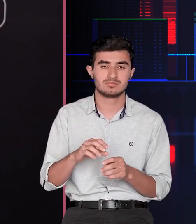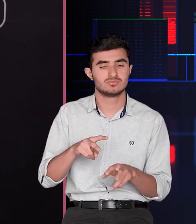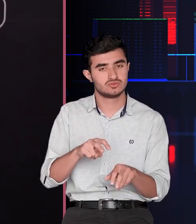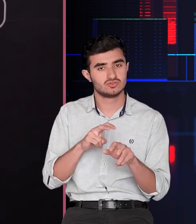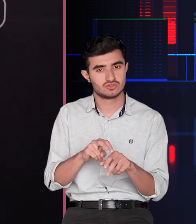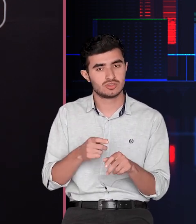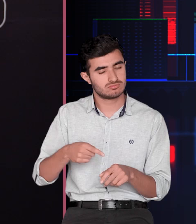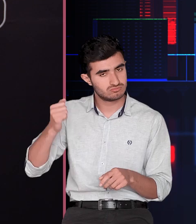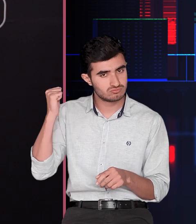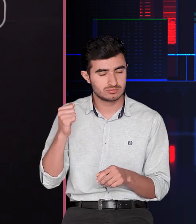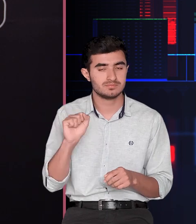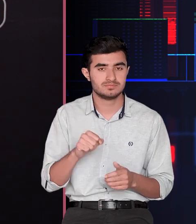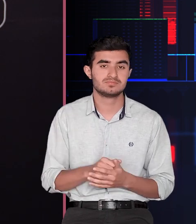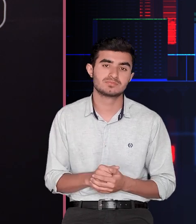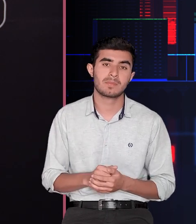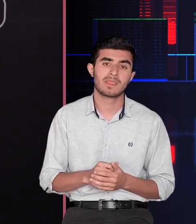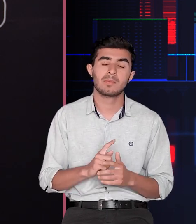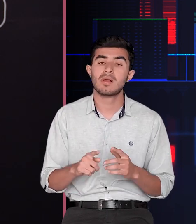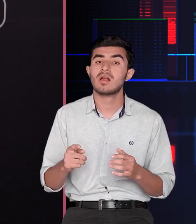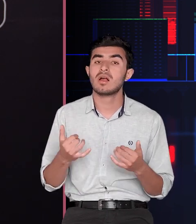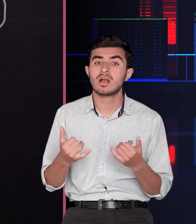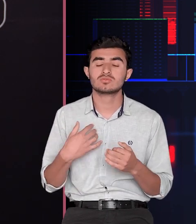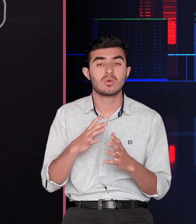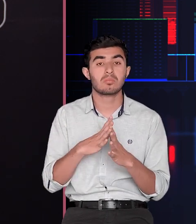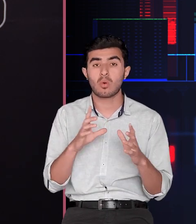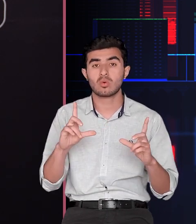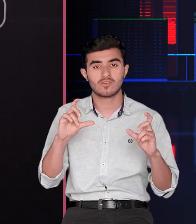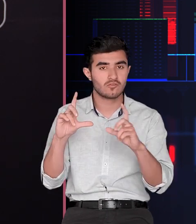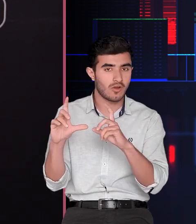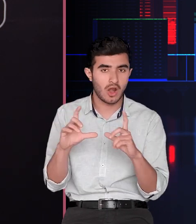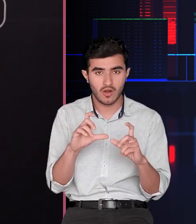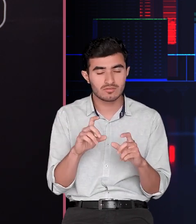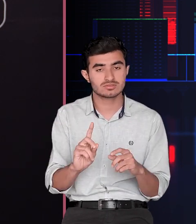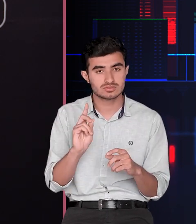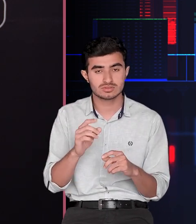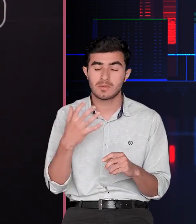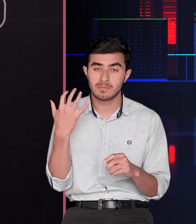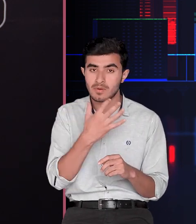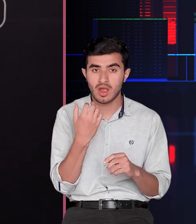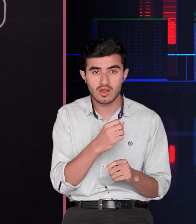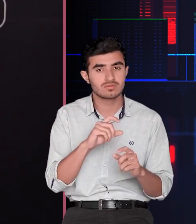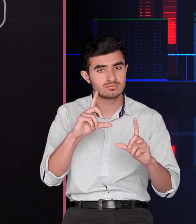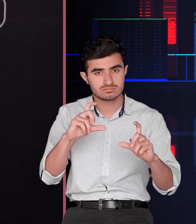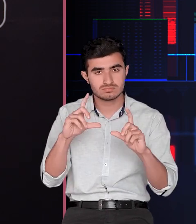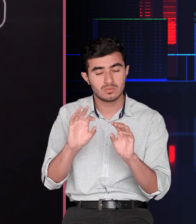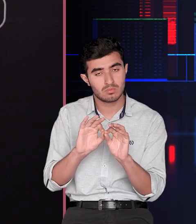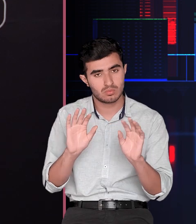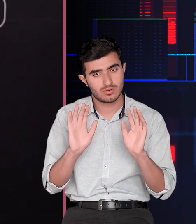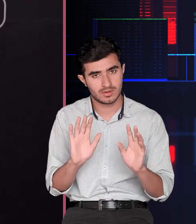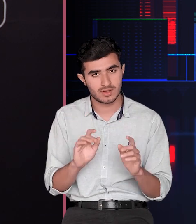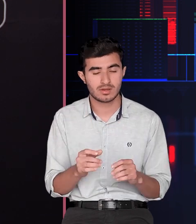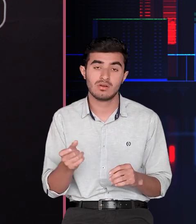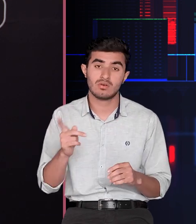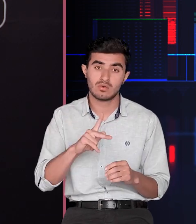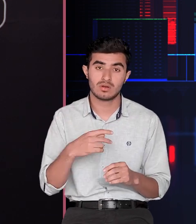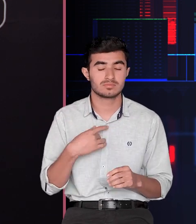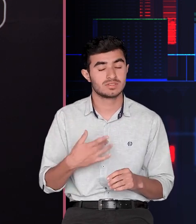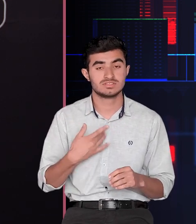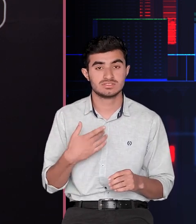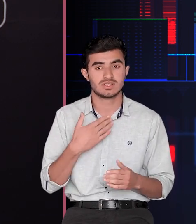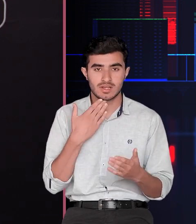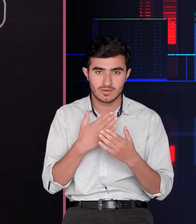किया, बहुत खूबसूरत इमेजेस निकालें और आई रियली अप्रिशिएट। और उसको सोशल मीडिया के थ्रू पूरी दुनिया में दिखाया जा रहा